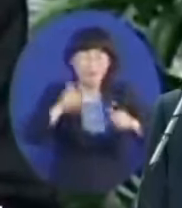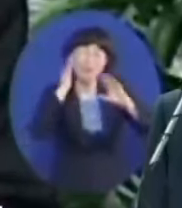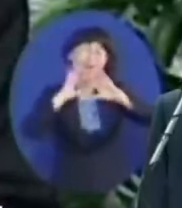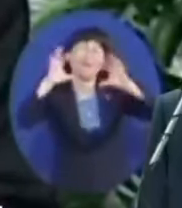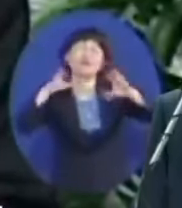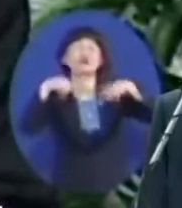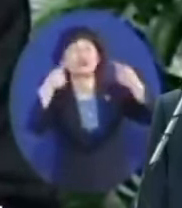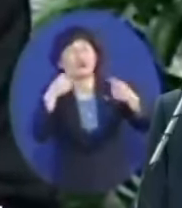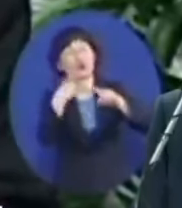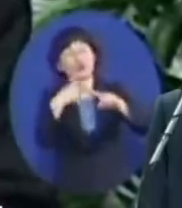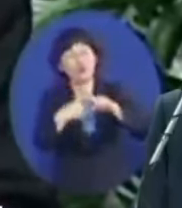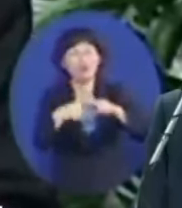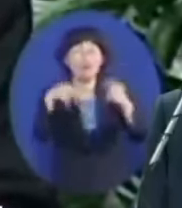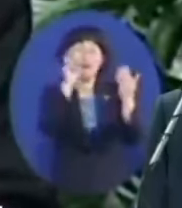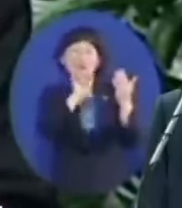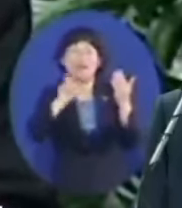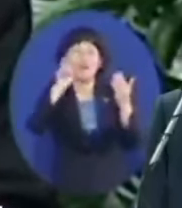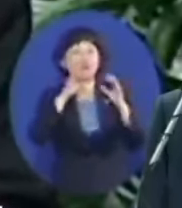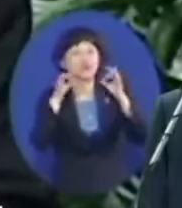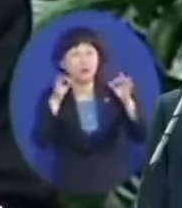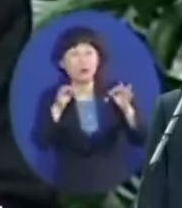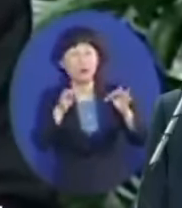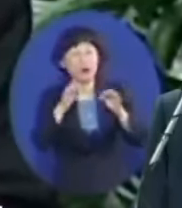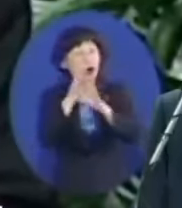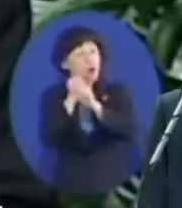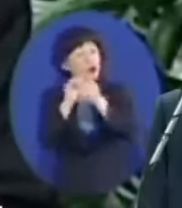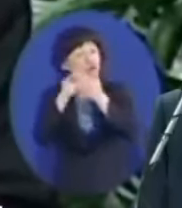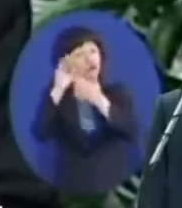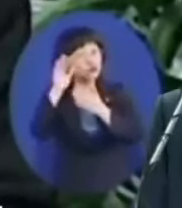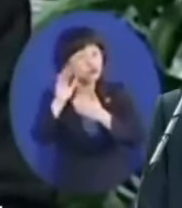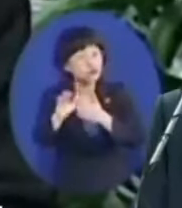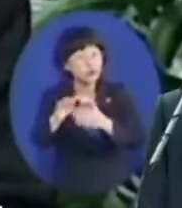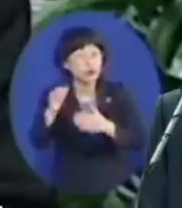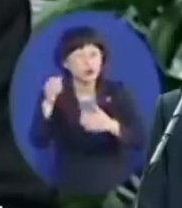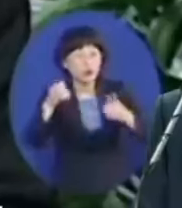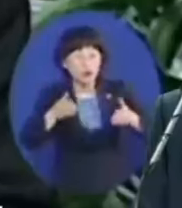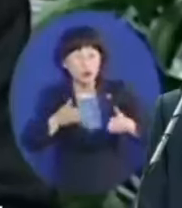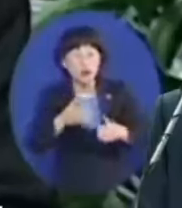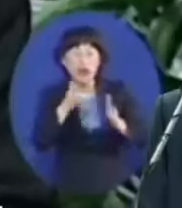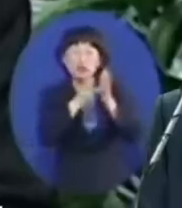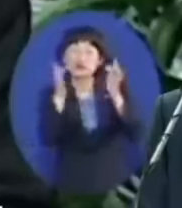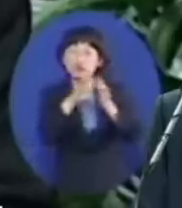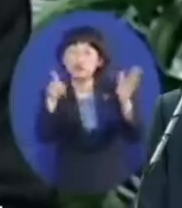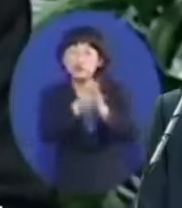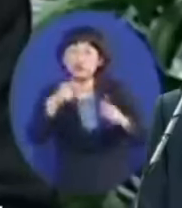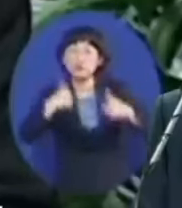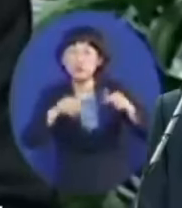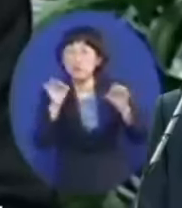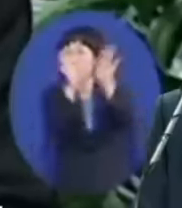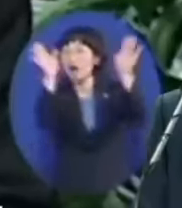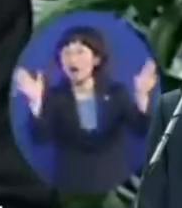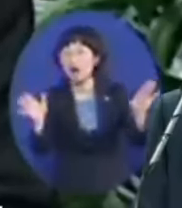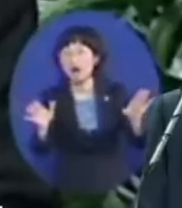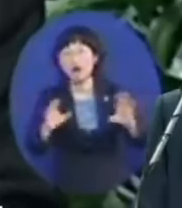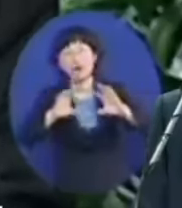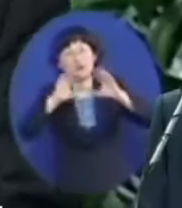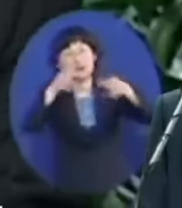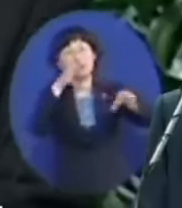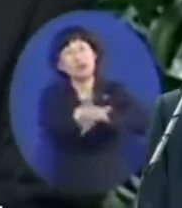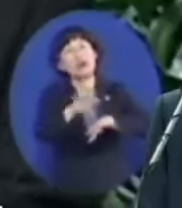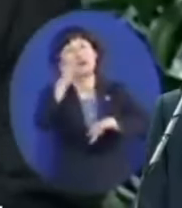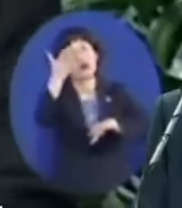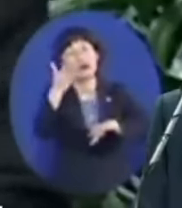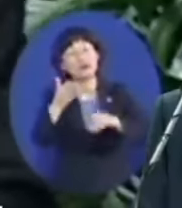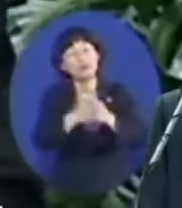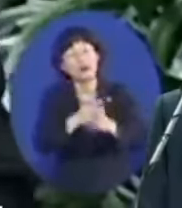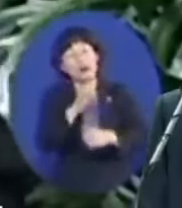늘 노래를 부르고 했는데 아, 얼마 있지 않아요 중생한 기쁨이 사라지고 또 세상이 들어와서 세상을 따라 나갔었습니다. 안 되겠다